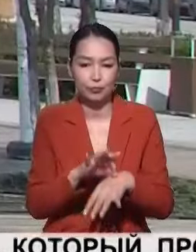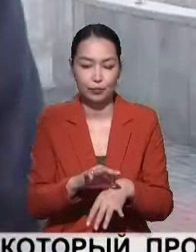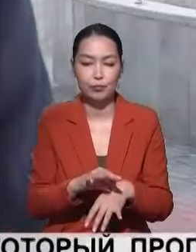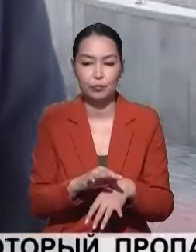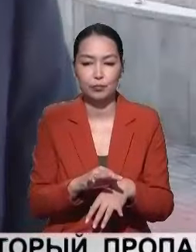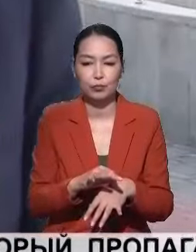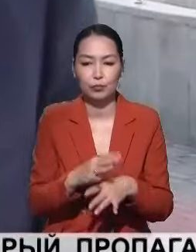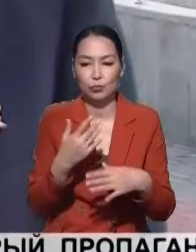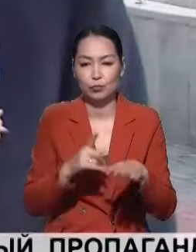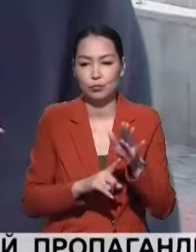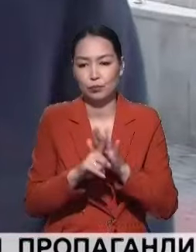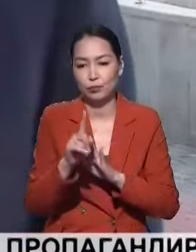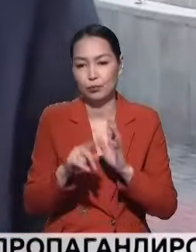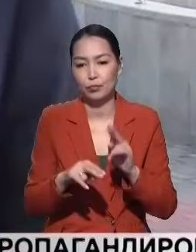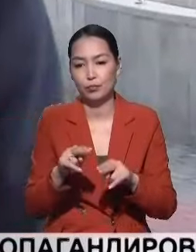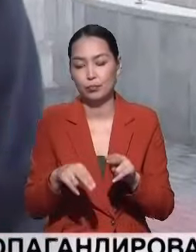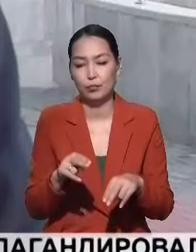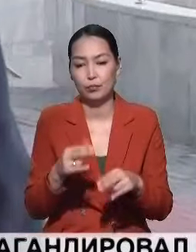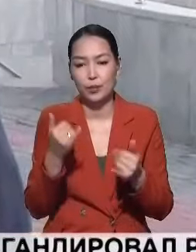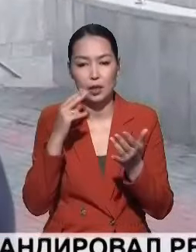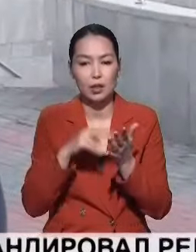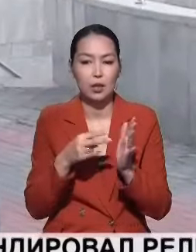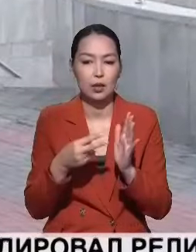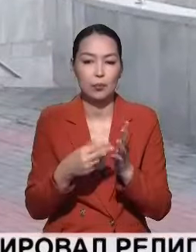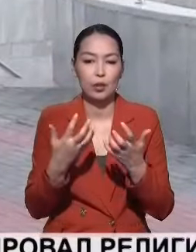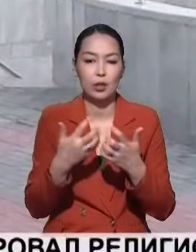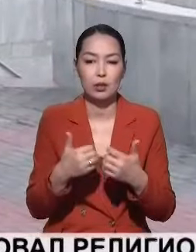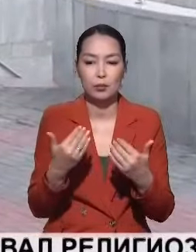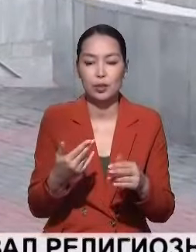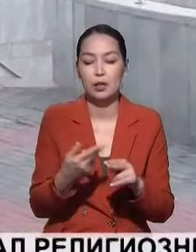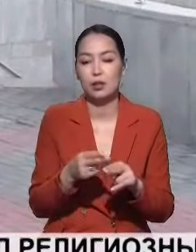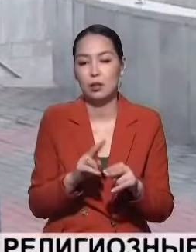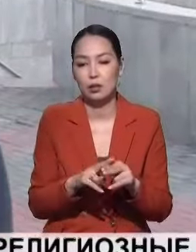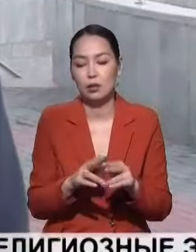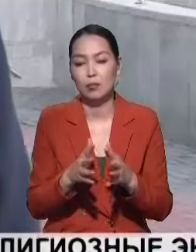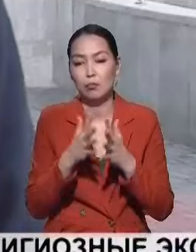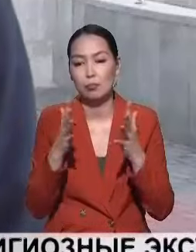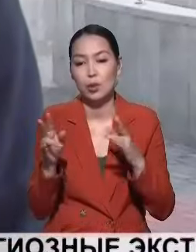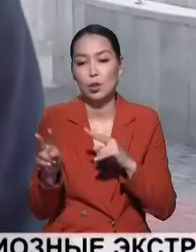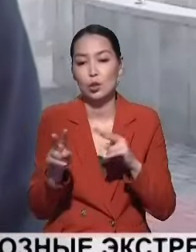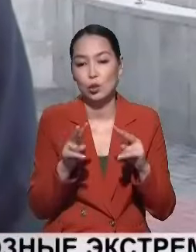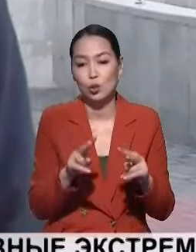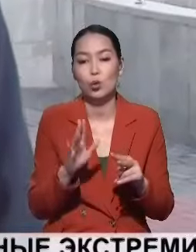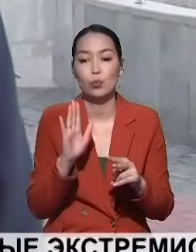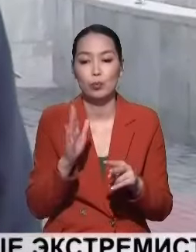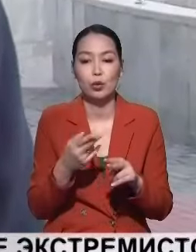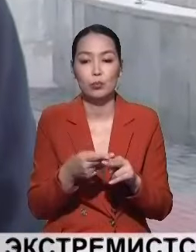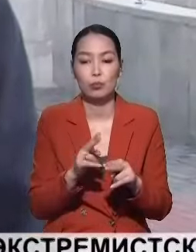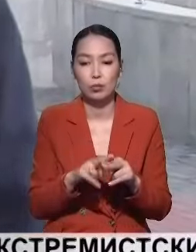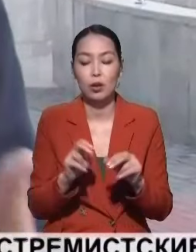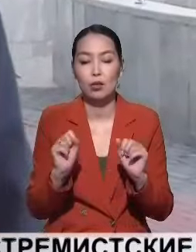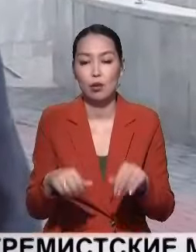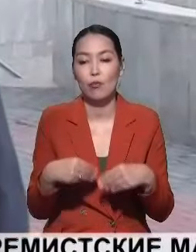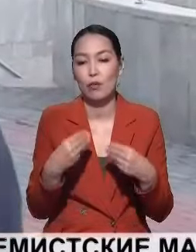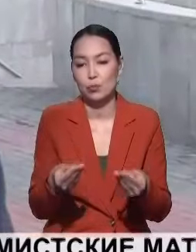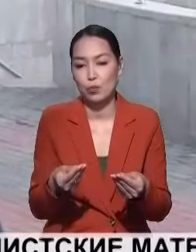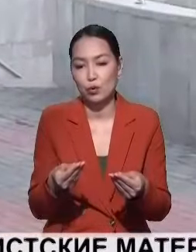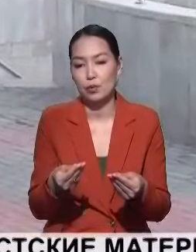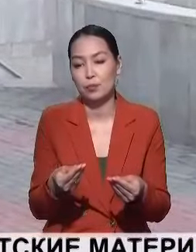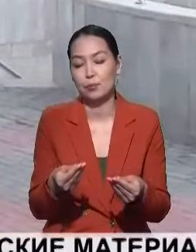ключ. Проектирование, строительство, строительно-монтажных работ, технический надзор. Это будет, даем возможность